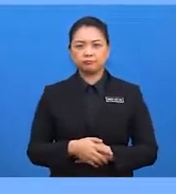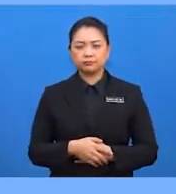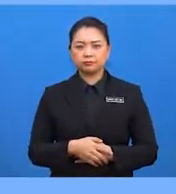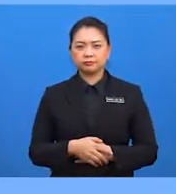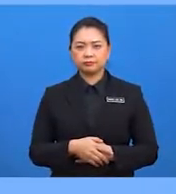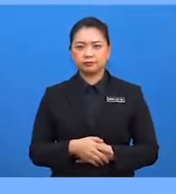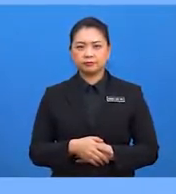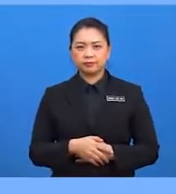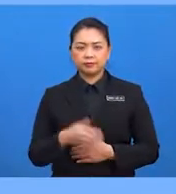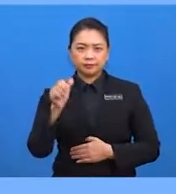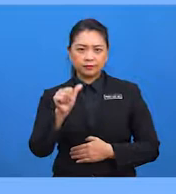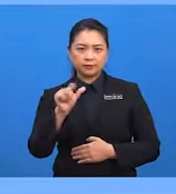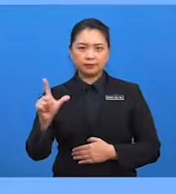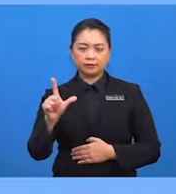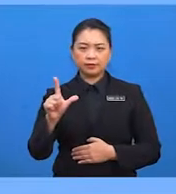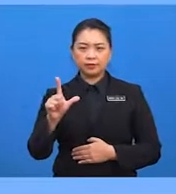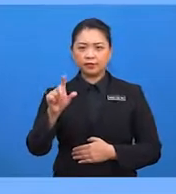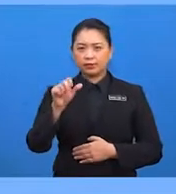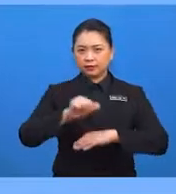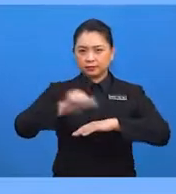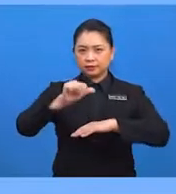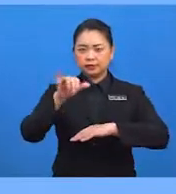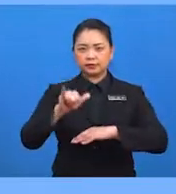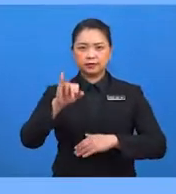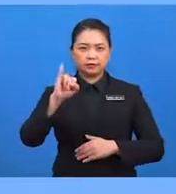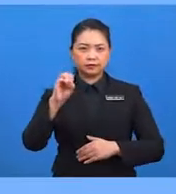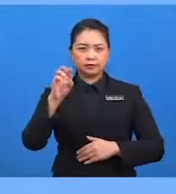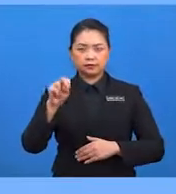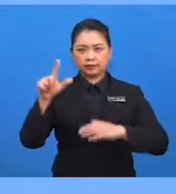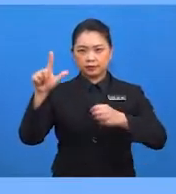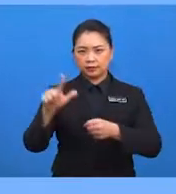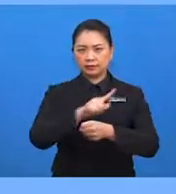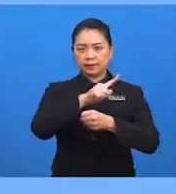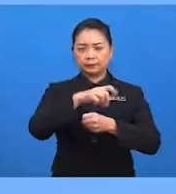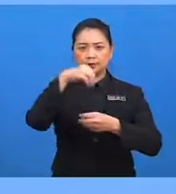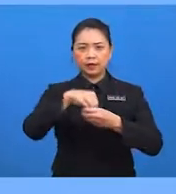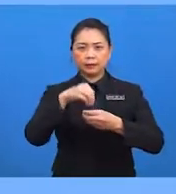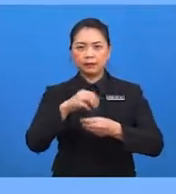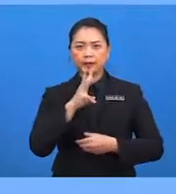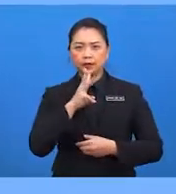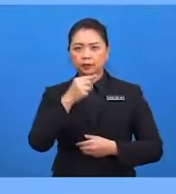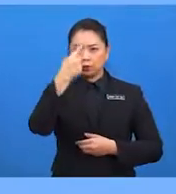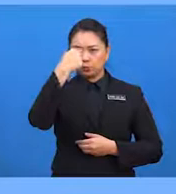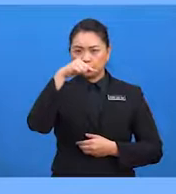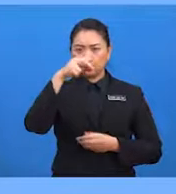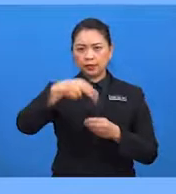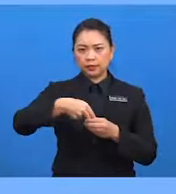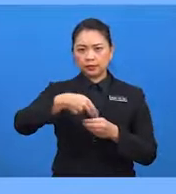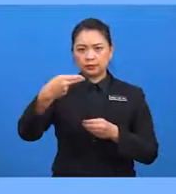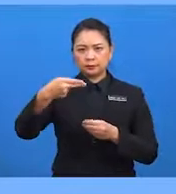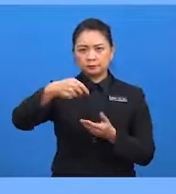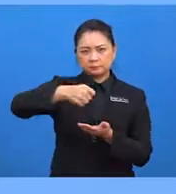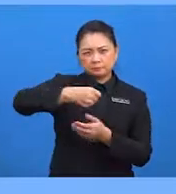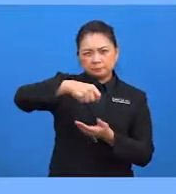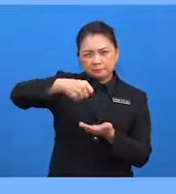Asid kuat ialah asid yang mengayon lengkap di dalam air untuk